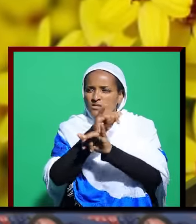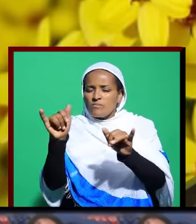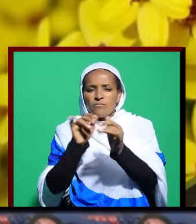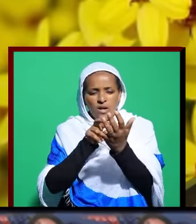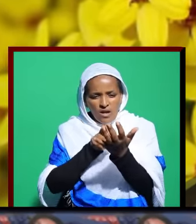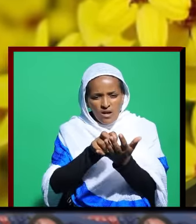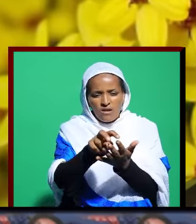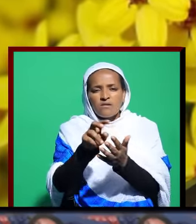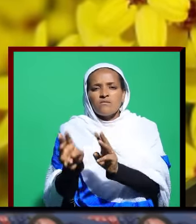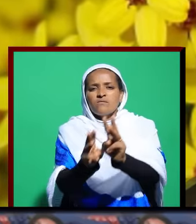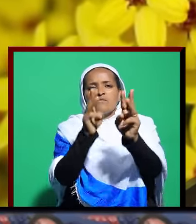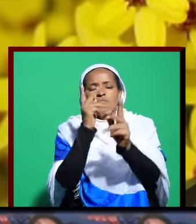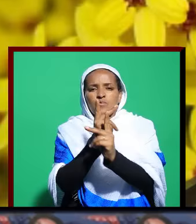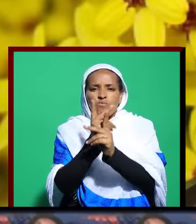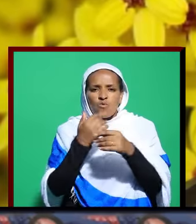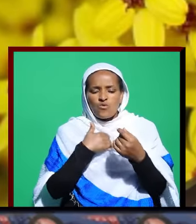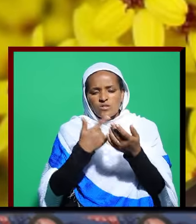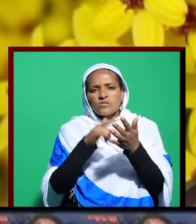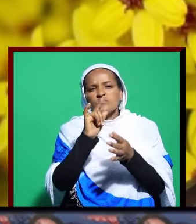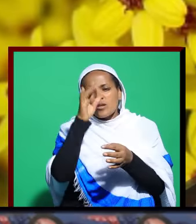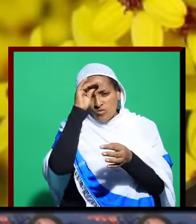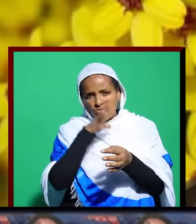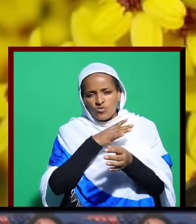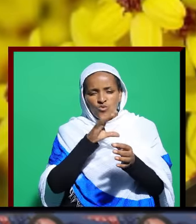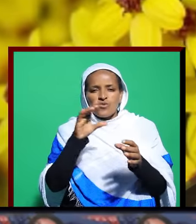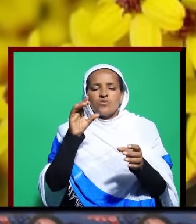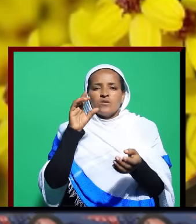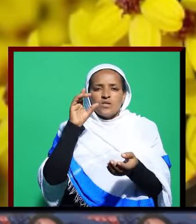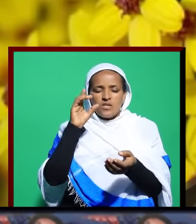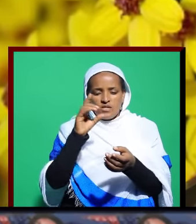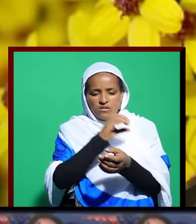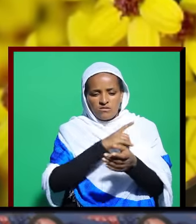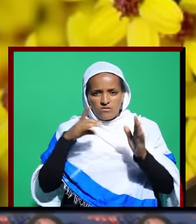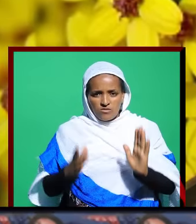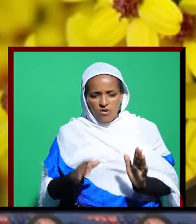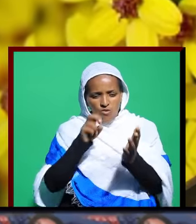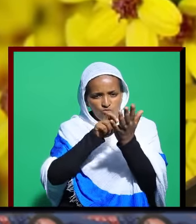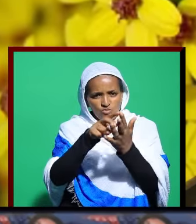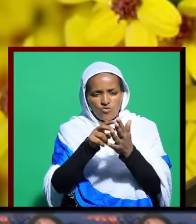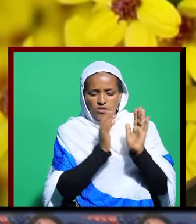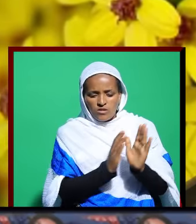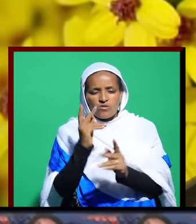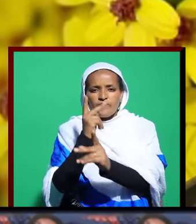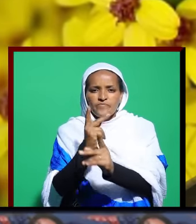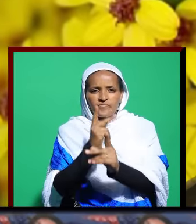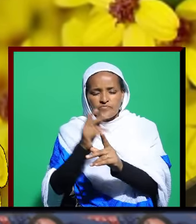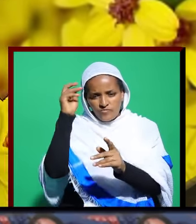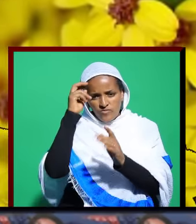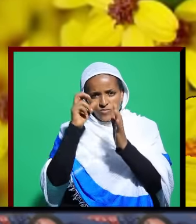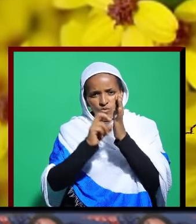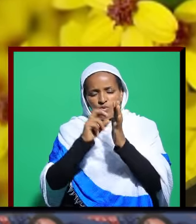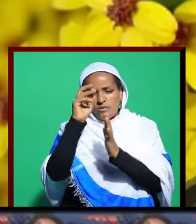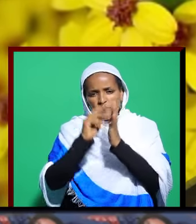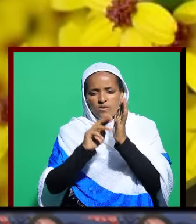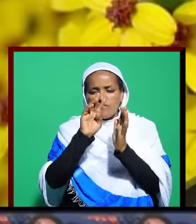እንደዚህ የሚጠብቁ አሉ፣ መንገደኛ ሆነው ማለት ነው። እነዚህ ምን አይነት ሰዎች ናቸው? የክርስትናን ጉዞ ተዘጋጅተው የሚጠብቁ ማለት ነው። የማቴዎስ ወንጌል ምዕራፍ